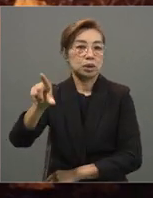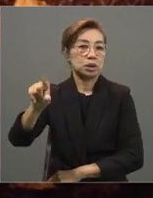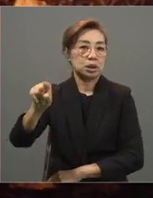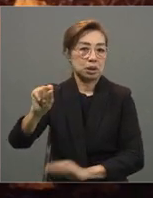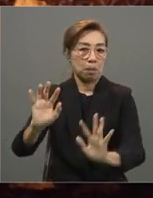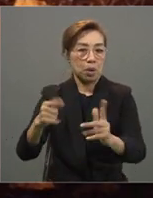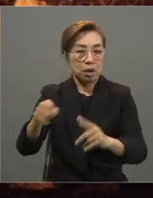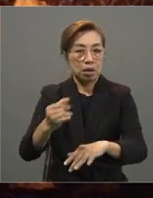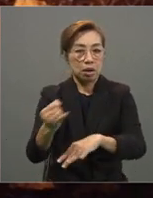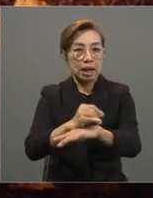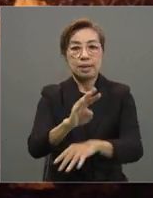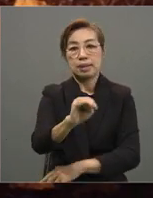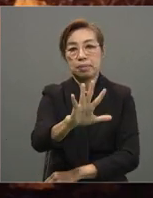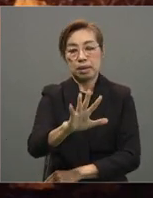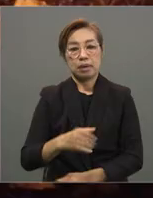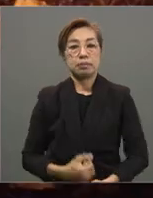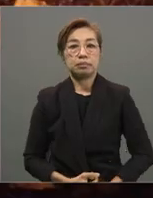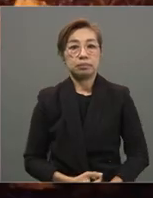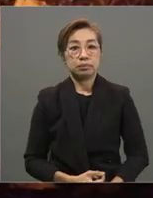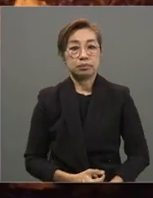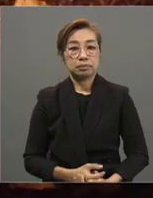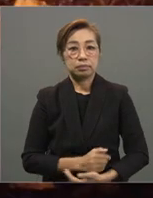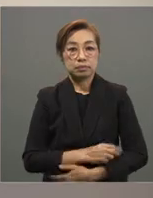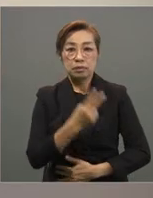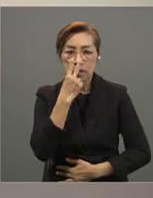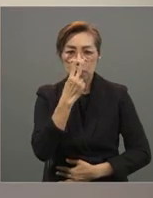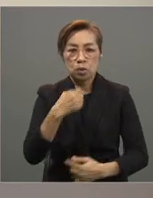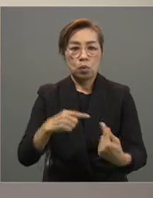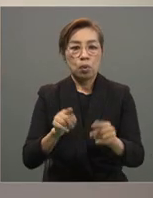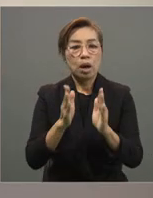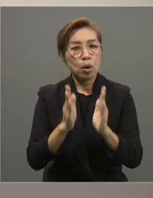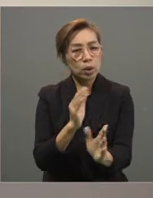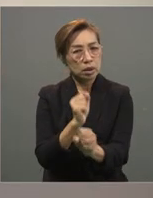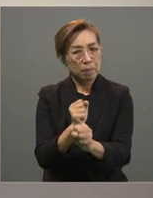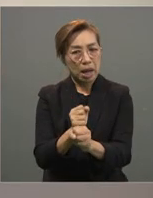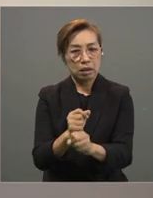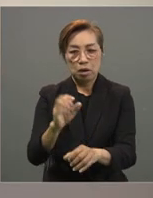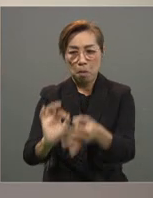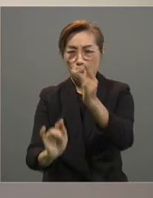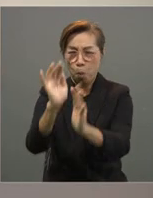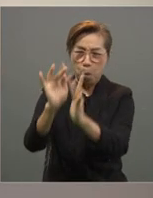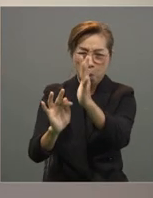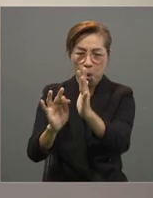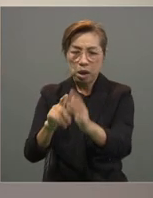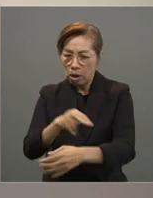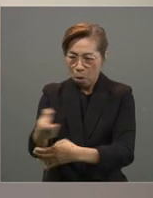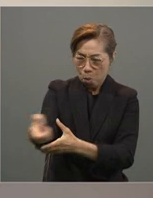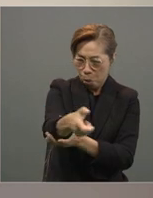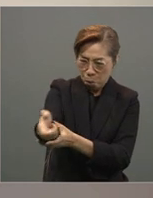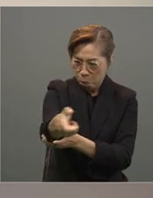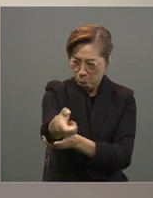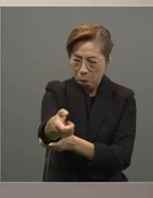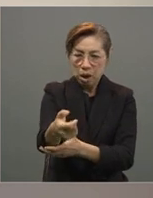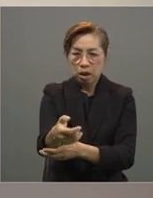ครับ 45ไร่ครับทีนี้พาคุณผู้ชมมาดูกันการทำงานของเจ้าหน้าที่ที่เขาดับไฟป่าต้องบอกว่าทำงานกันอย่าง